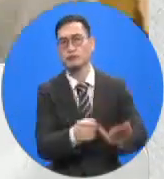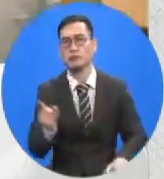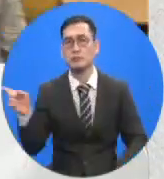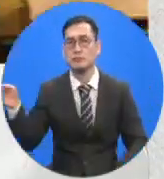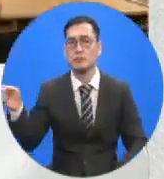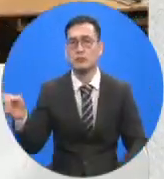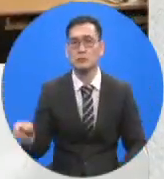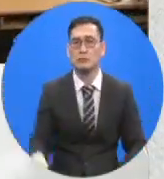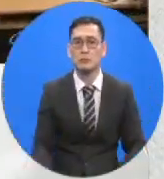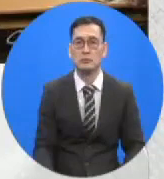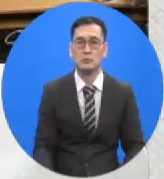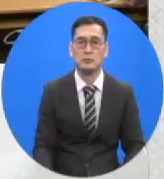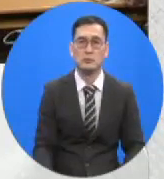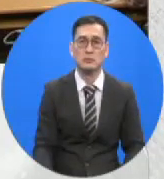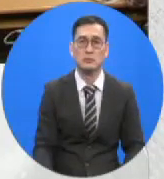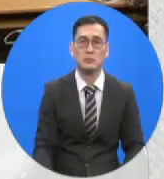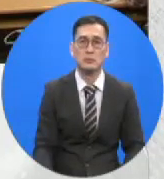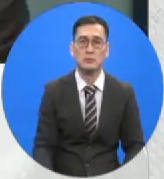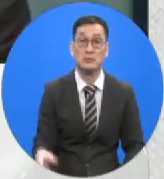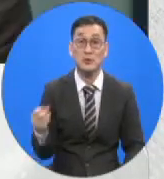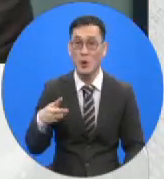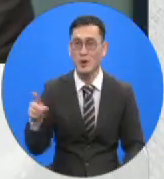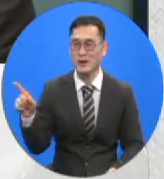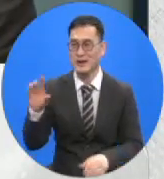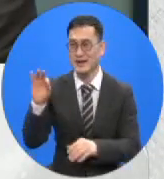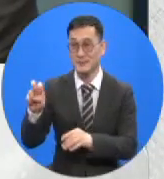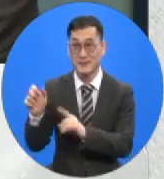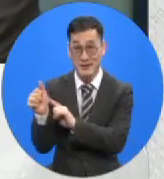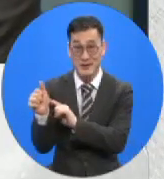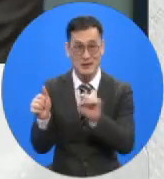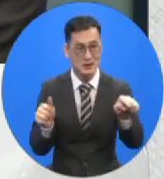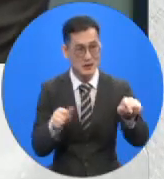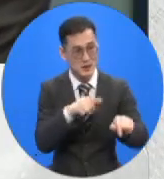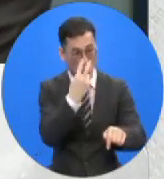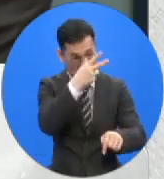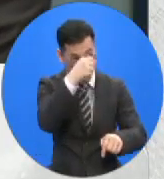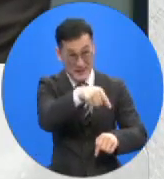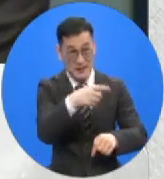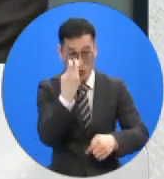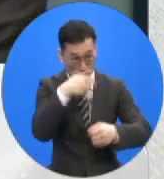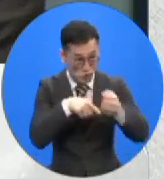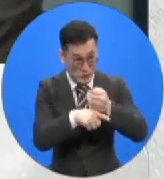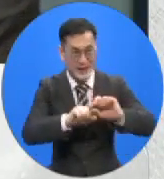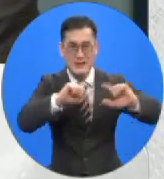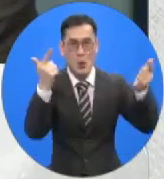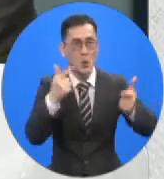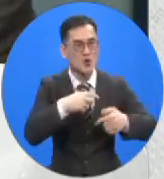글 중에 이거는 정치에 가깝다. 수사가 아니라 정치에 가깝다라고 이제 표현을 했는데